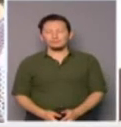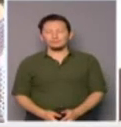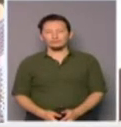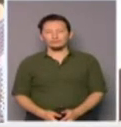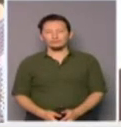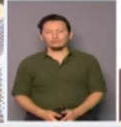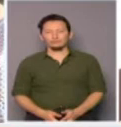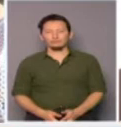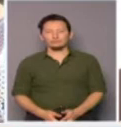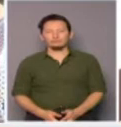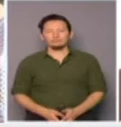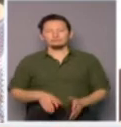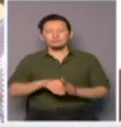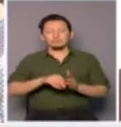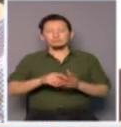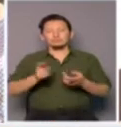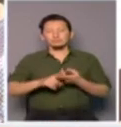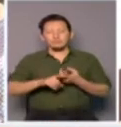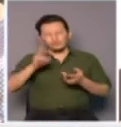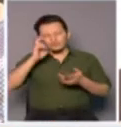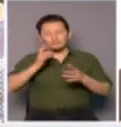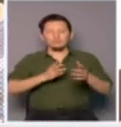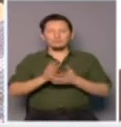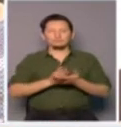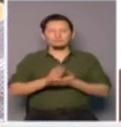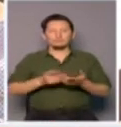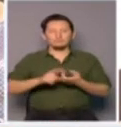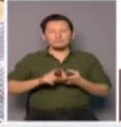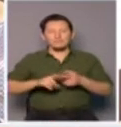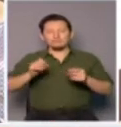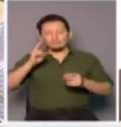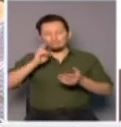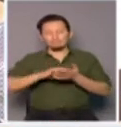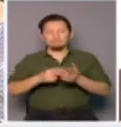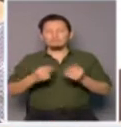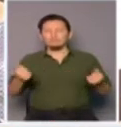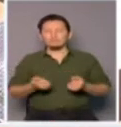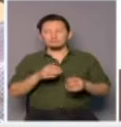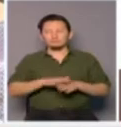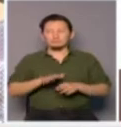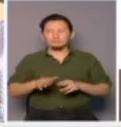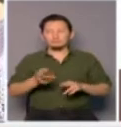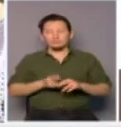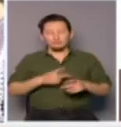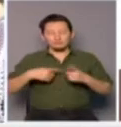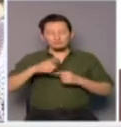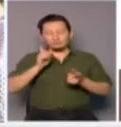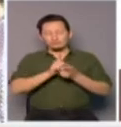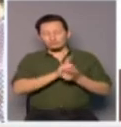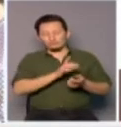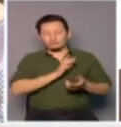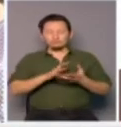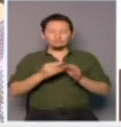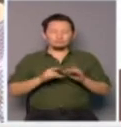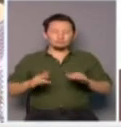В соответствии с поручениями главы государства с нашей стороны оказывается всесторонняя поддержка предпринимателям. Мы сегодня встречаемся с вами по